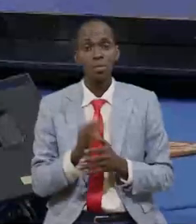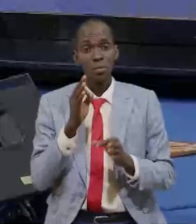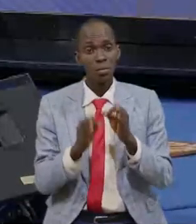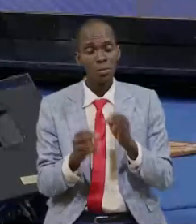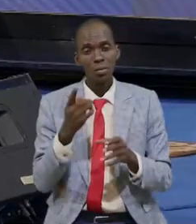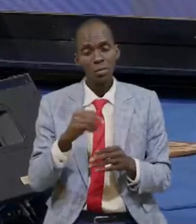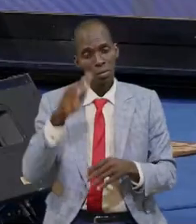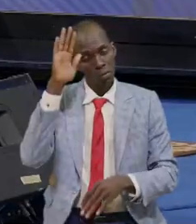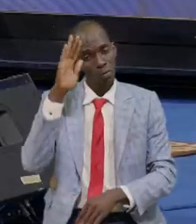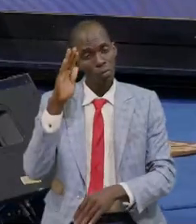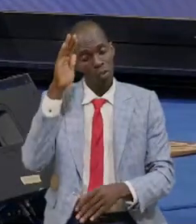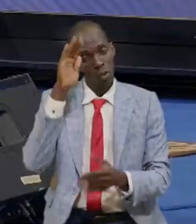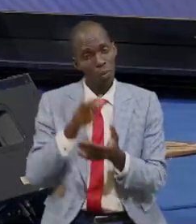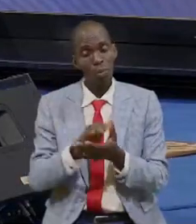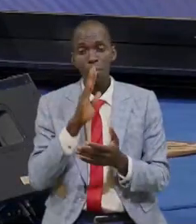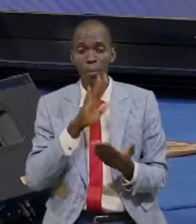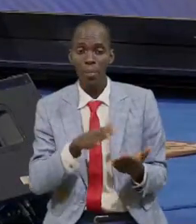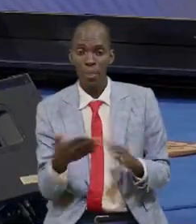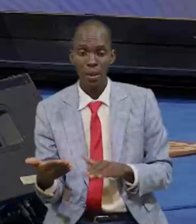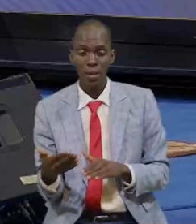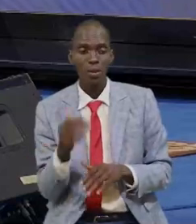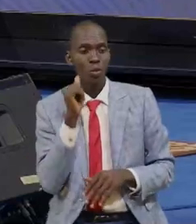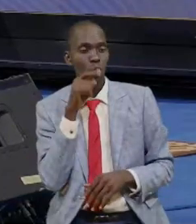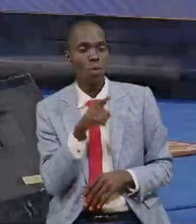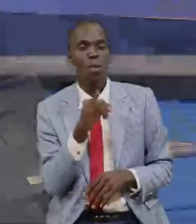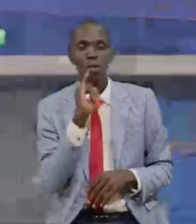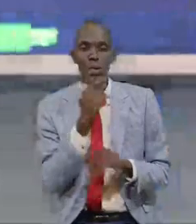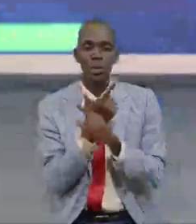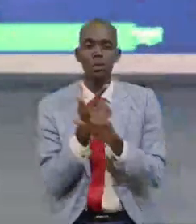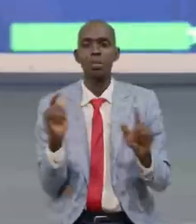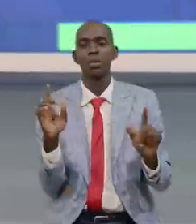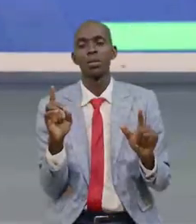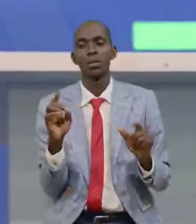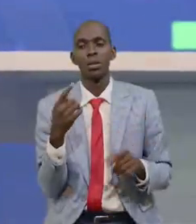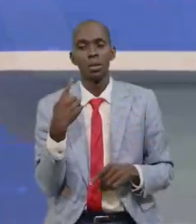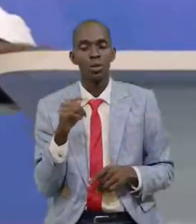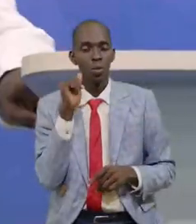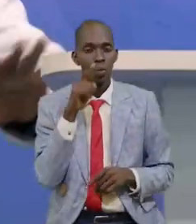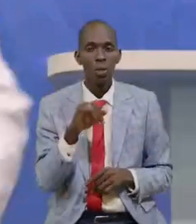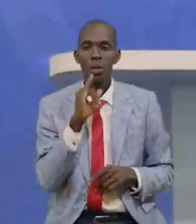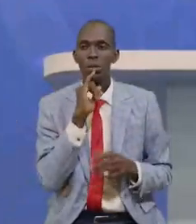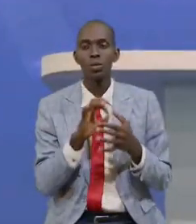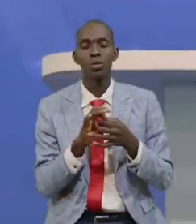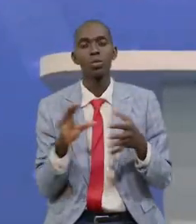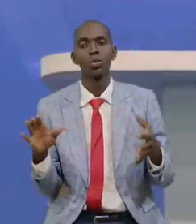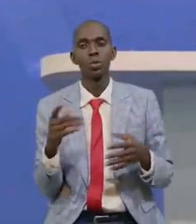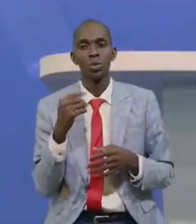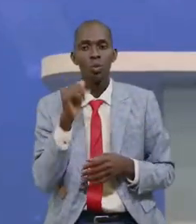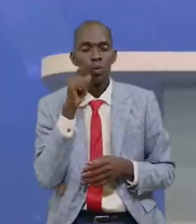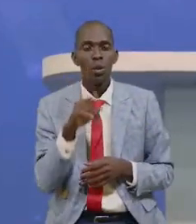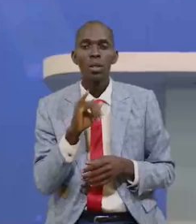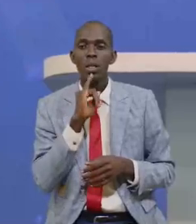mari est mort, elle est libérée, elle est déliée, elle